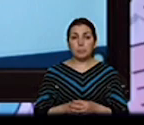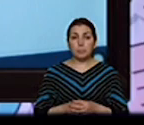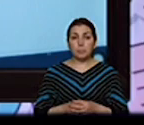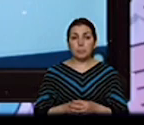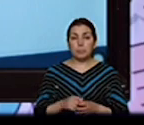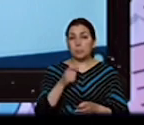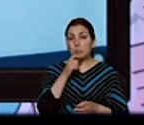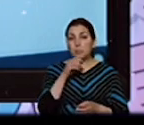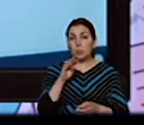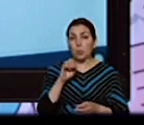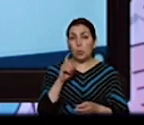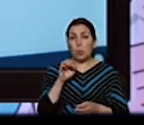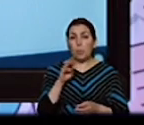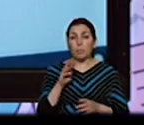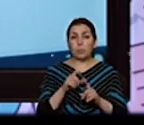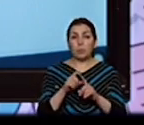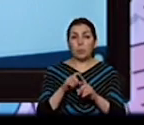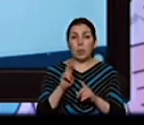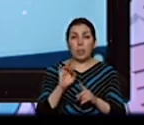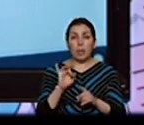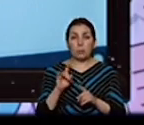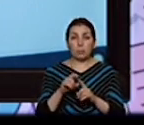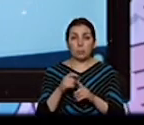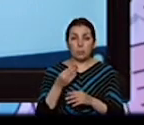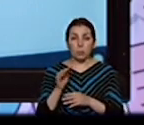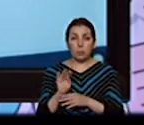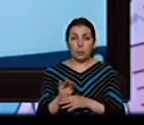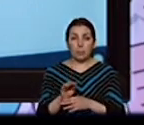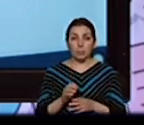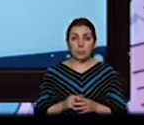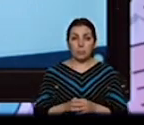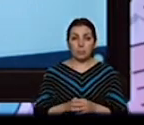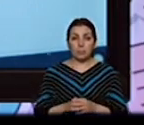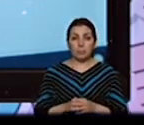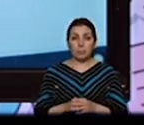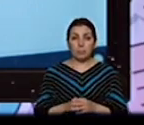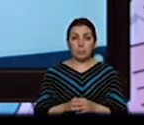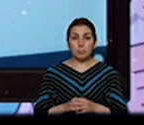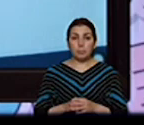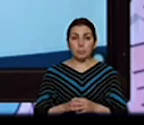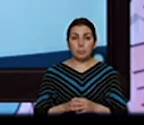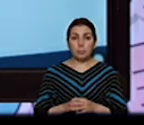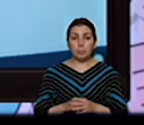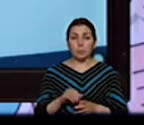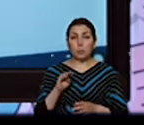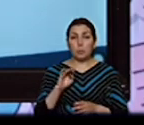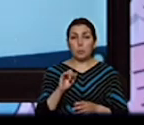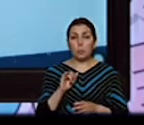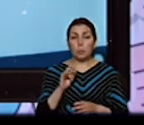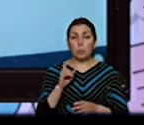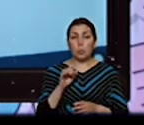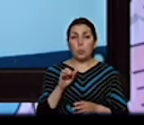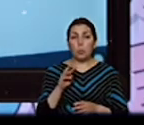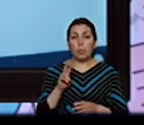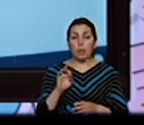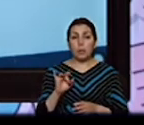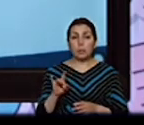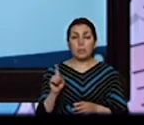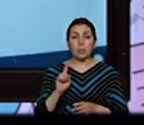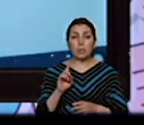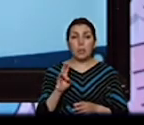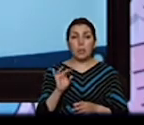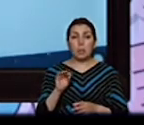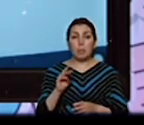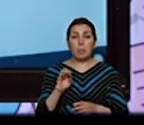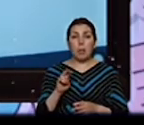demak, tuxum so'ziga lar qo'shimchasini qo'shamiz. Ana endi tuxumlar.